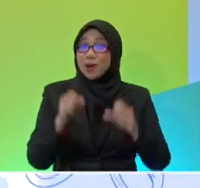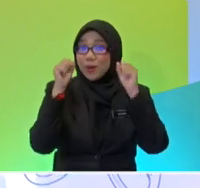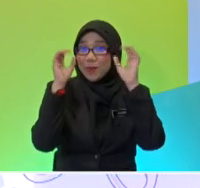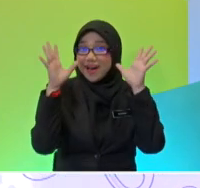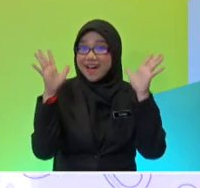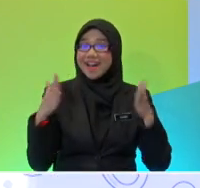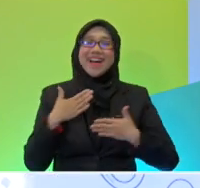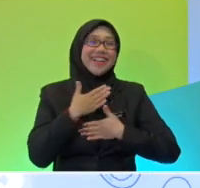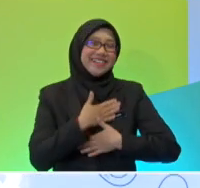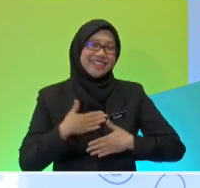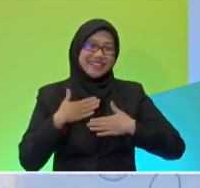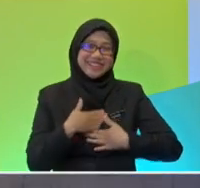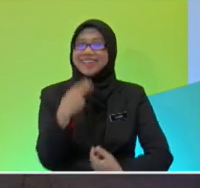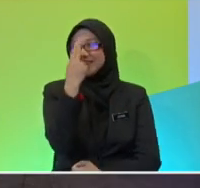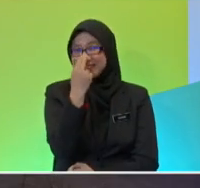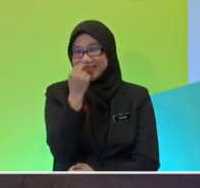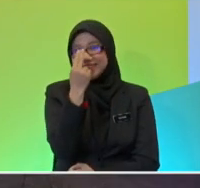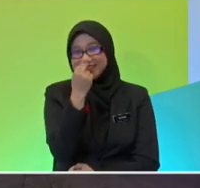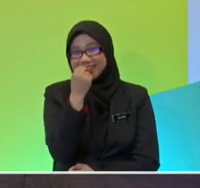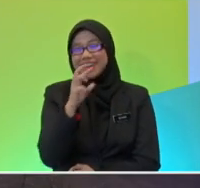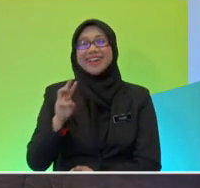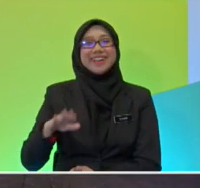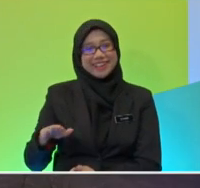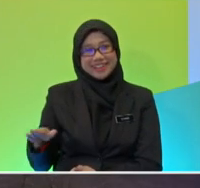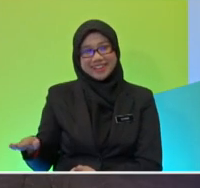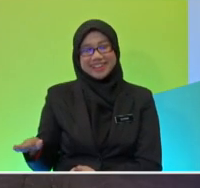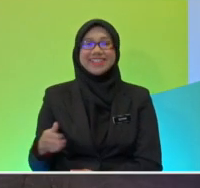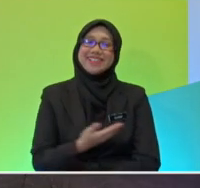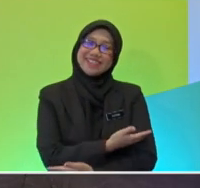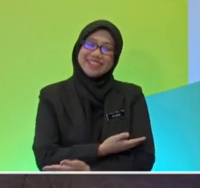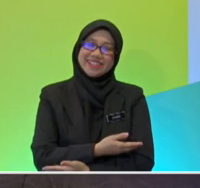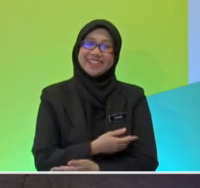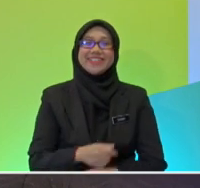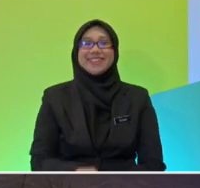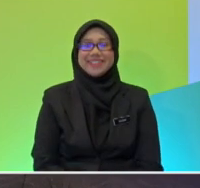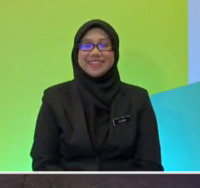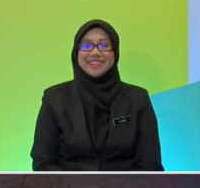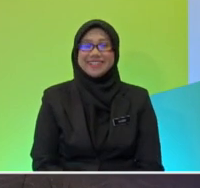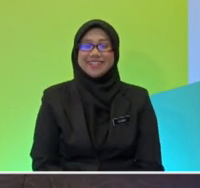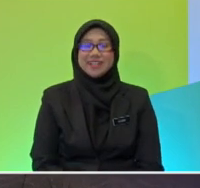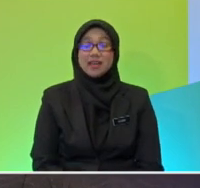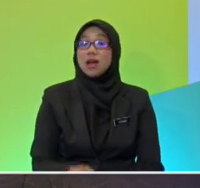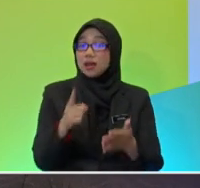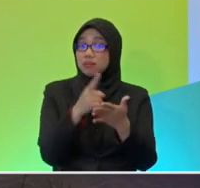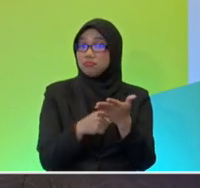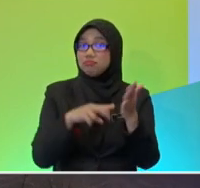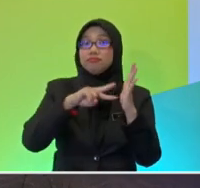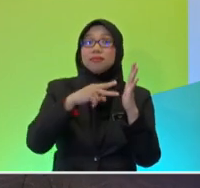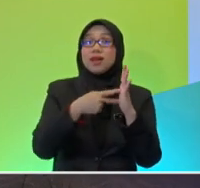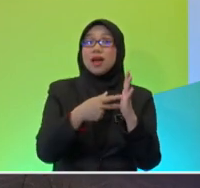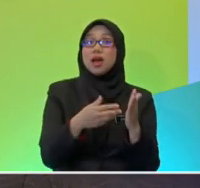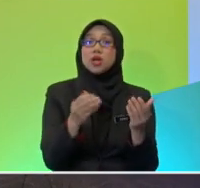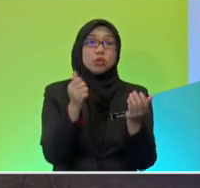ceria dan Comel Comel adik kita pada hari ini Oke Ustadzah Apakah maksud kepada amanah Ustadzah